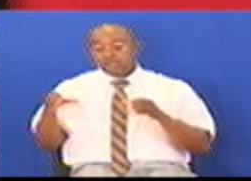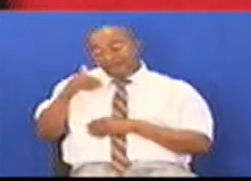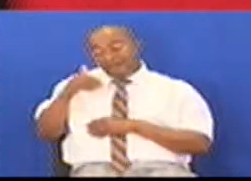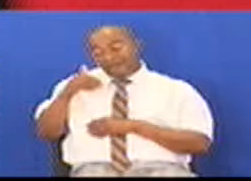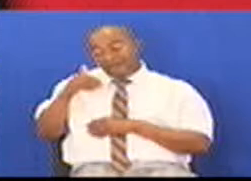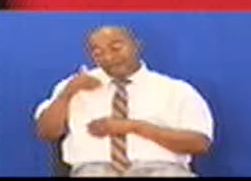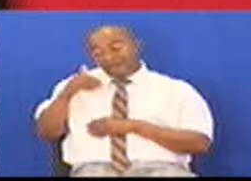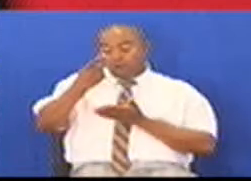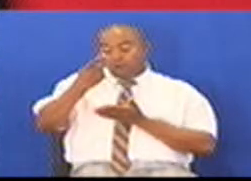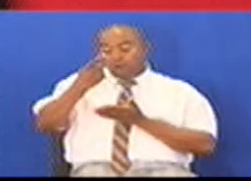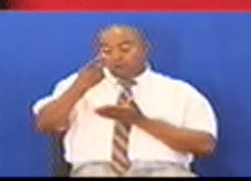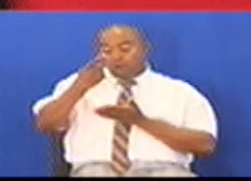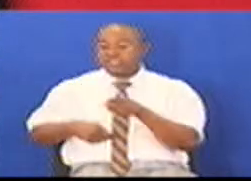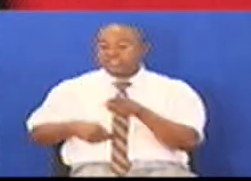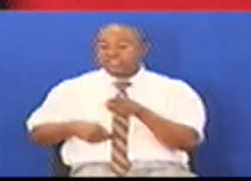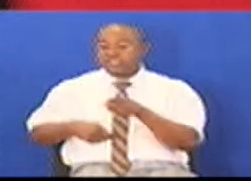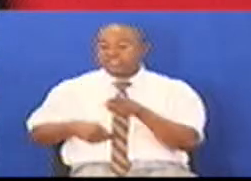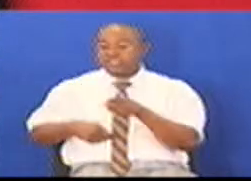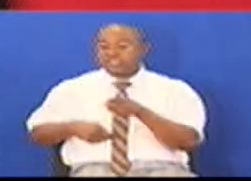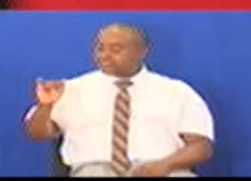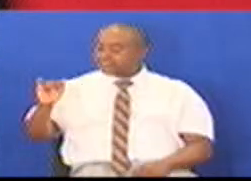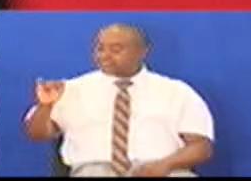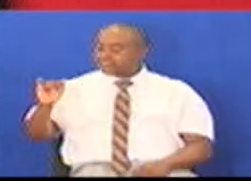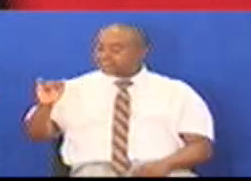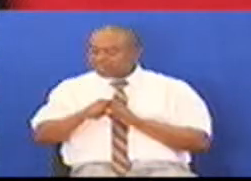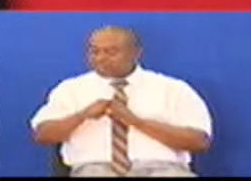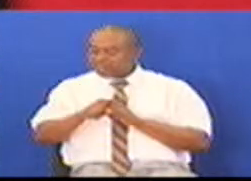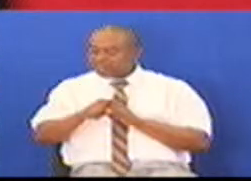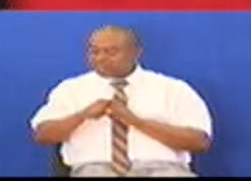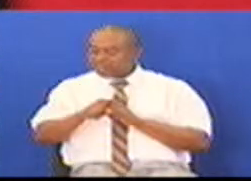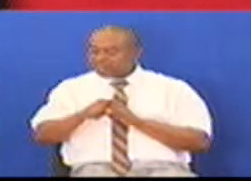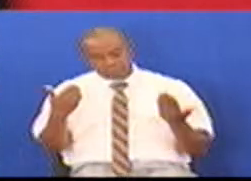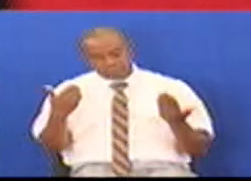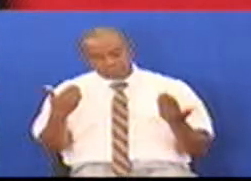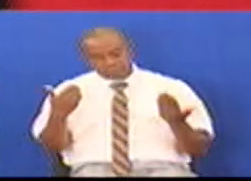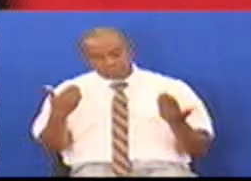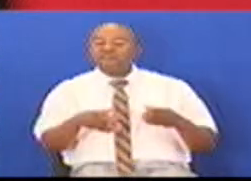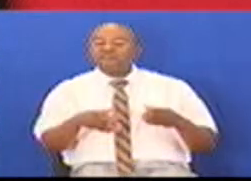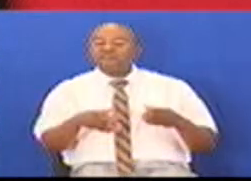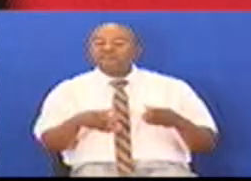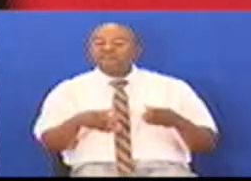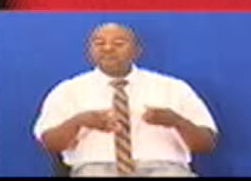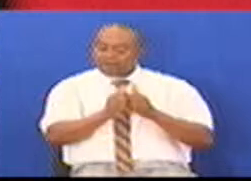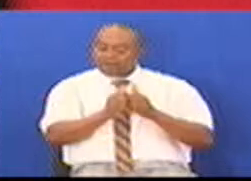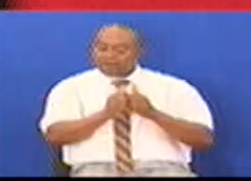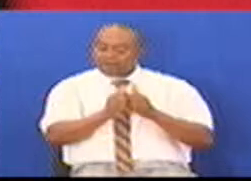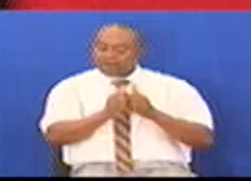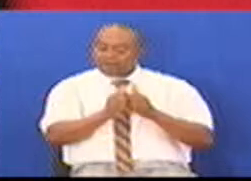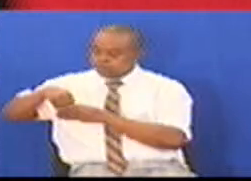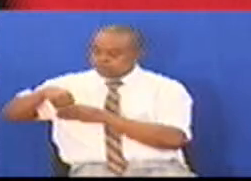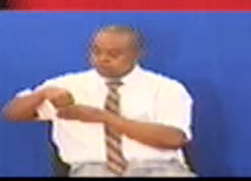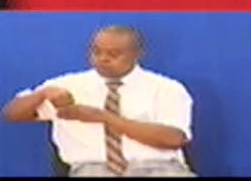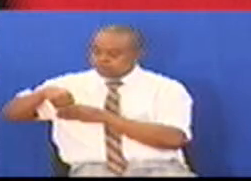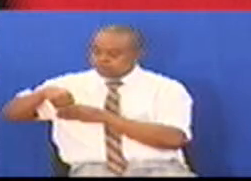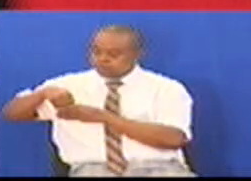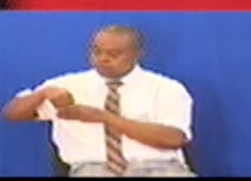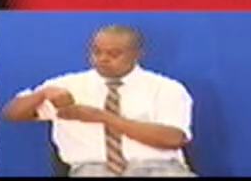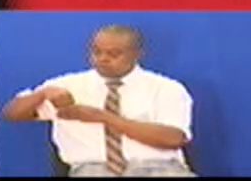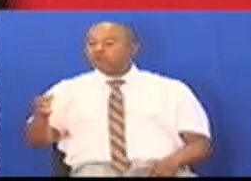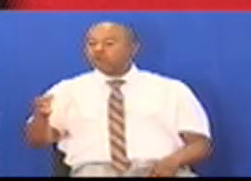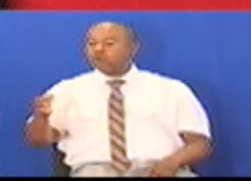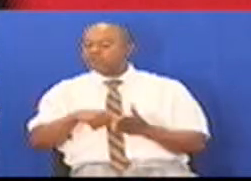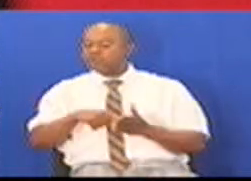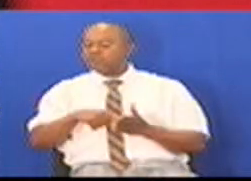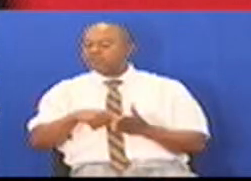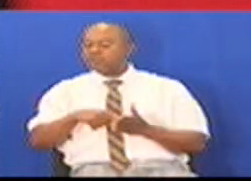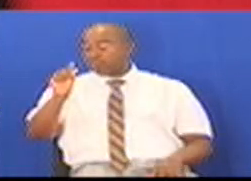kodi ya ongezeko la thamani kwenye vifungashio vya mazao ya maua na mboga mboga ili vifungashio hivyo vipatikane kwa bei nafuu